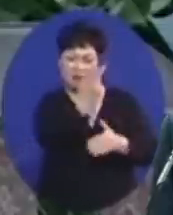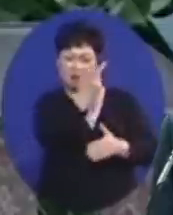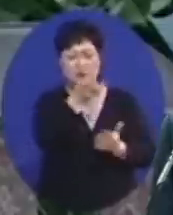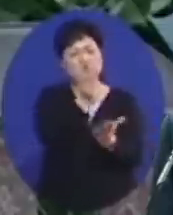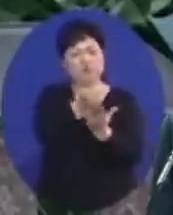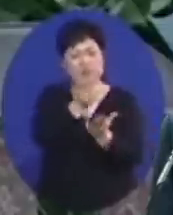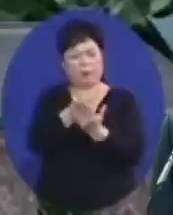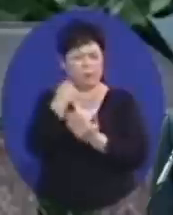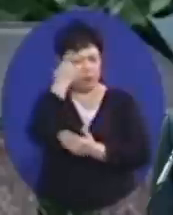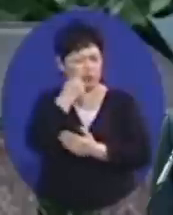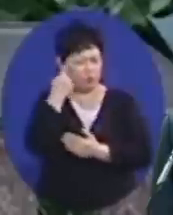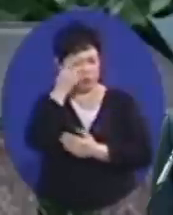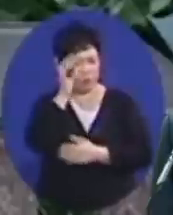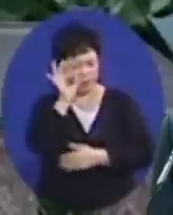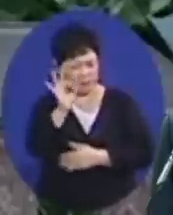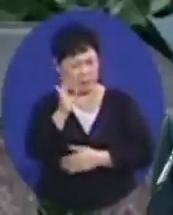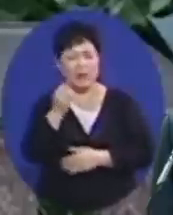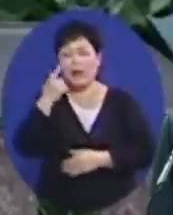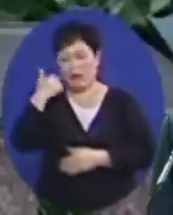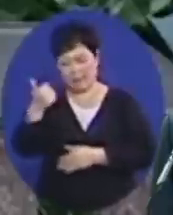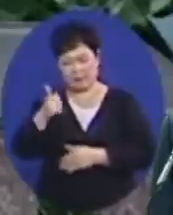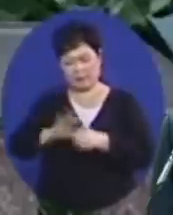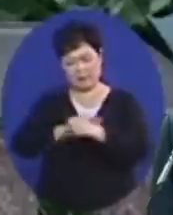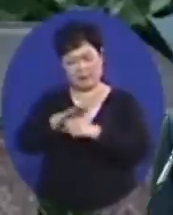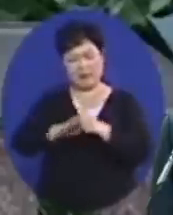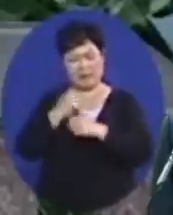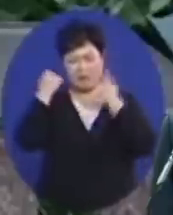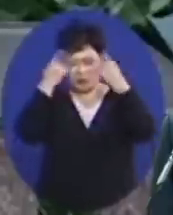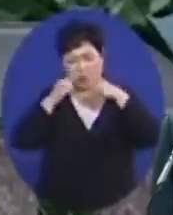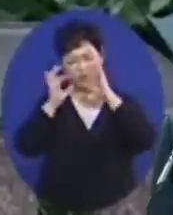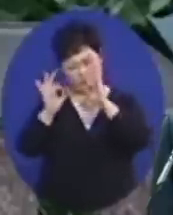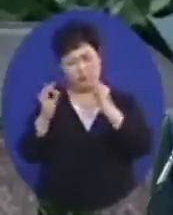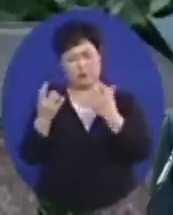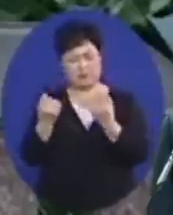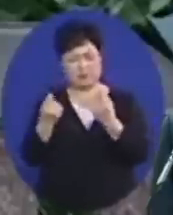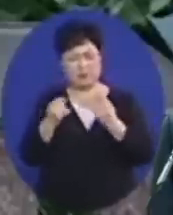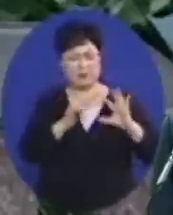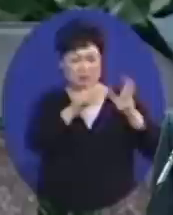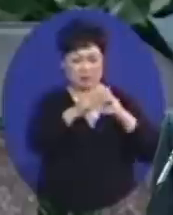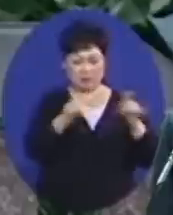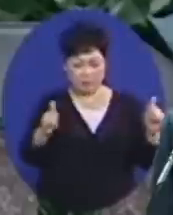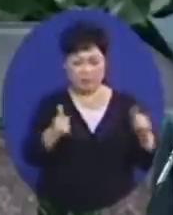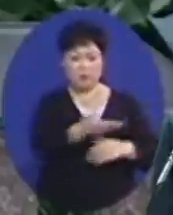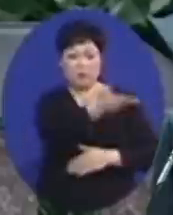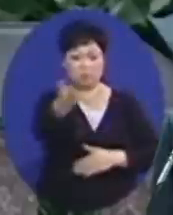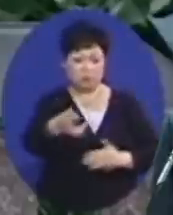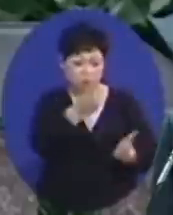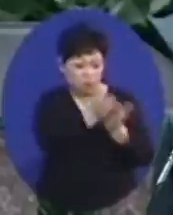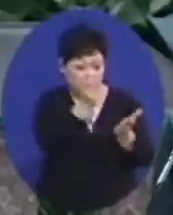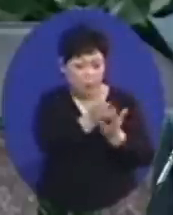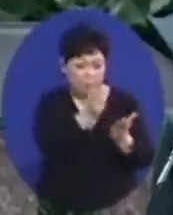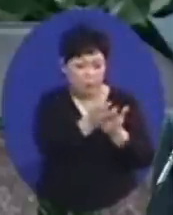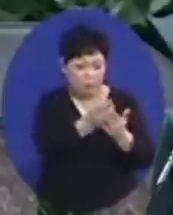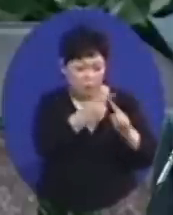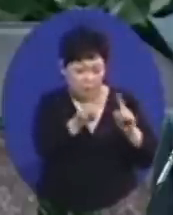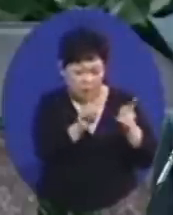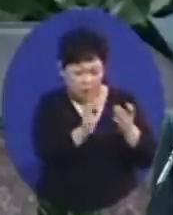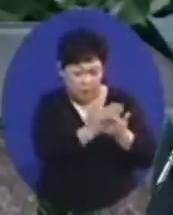율법적인 눈으로 보았으나 아버지는 사랑의 눈으로 본 것입니다. 이 세상 사람들은 여러분을 율법으로